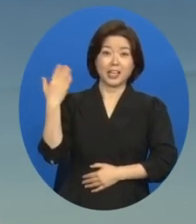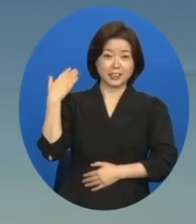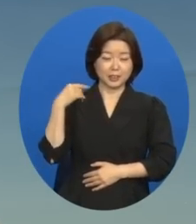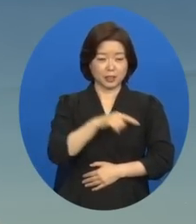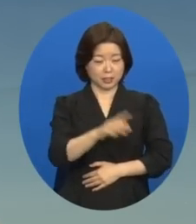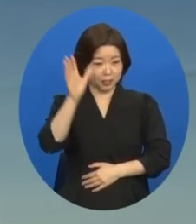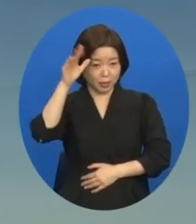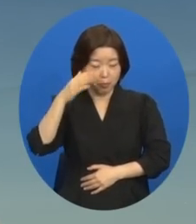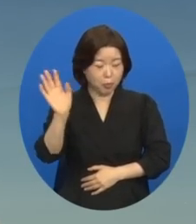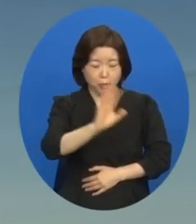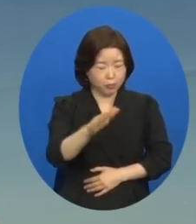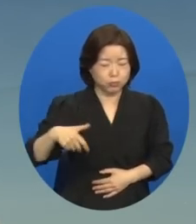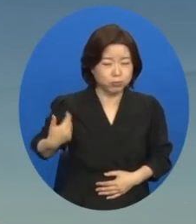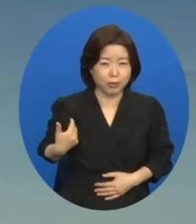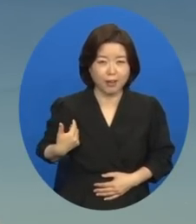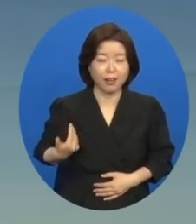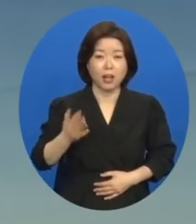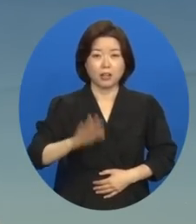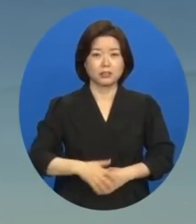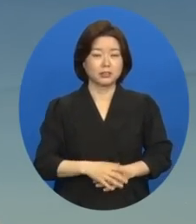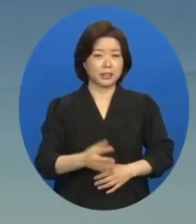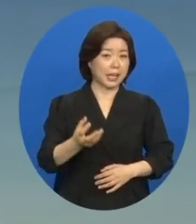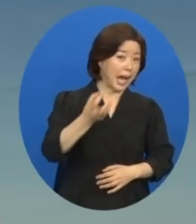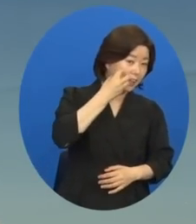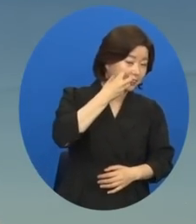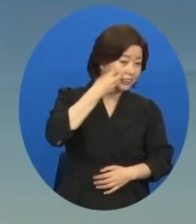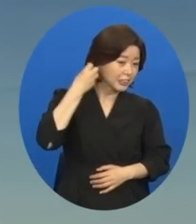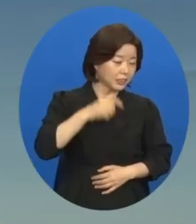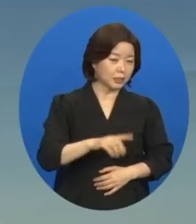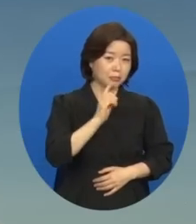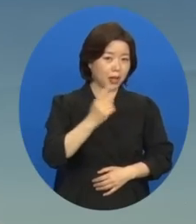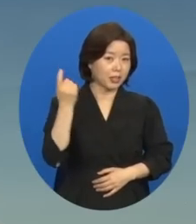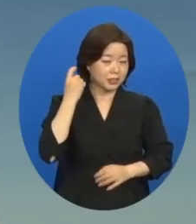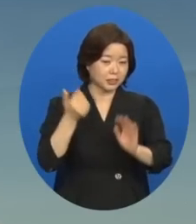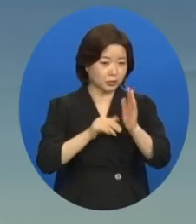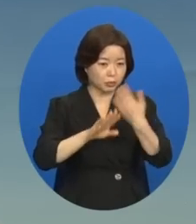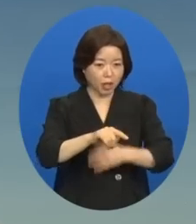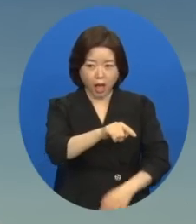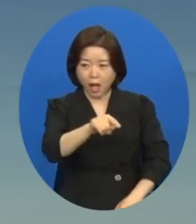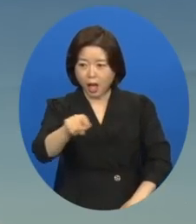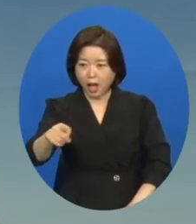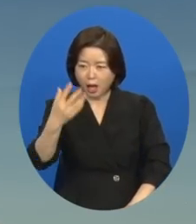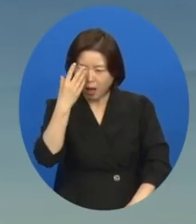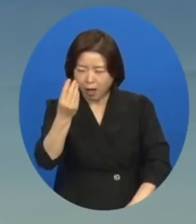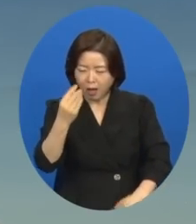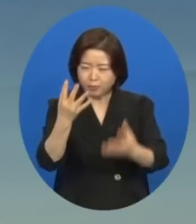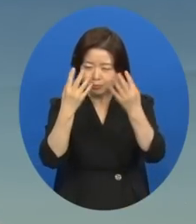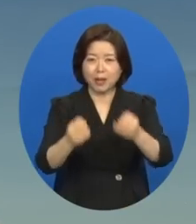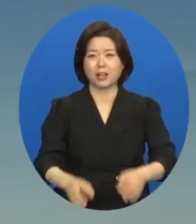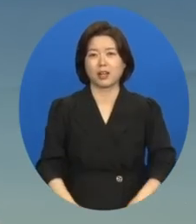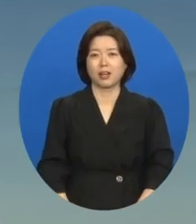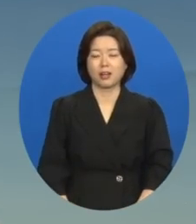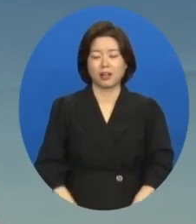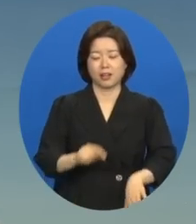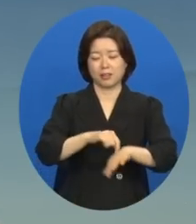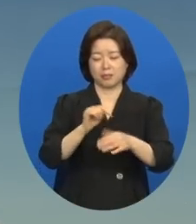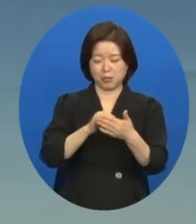개가 그렇게 안 보였거든요. 근데 개가 정말 많더라고요. 마음 한편으로 염려가